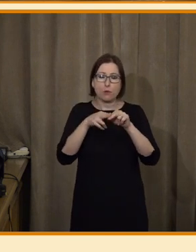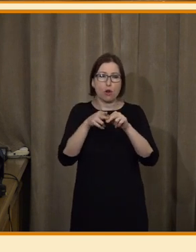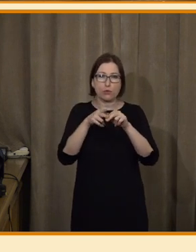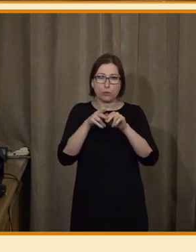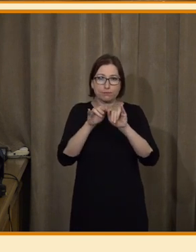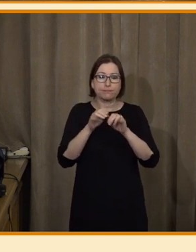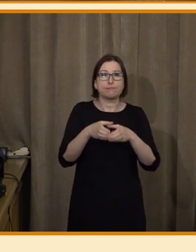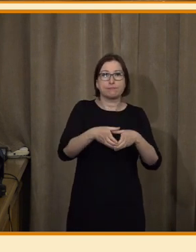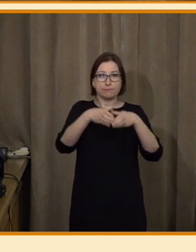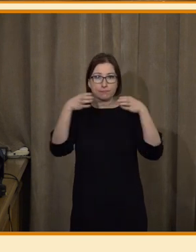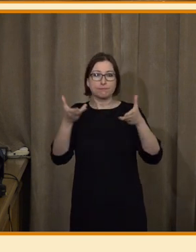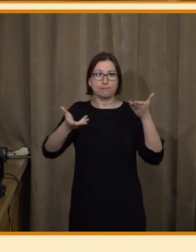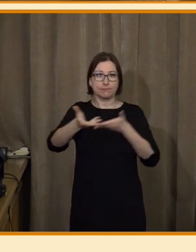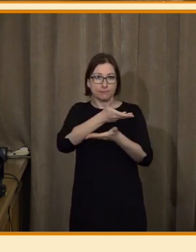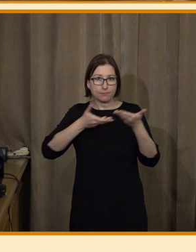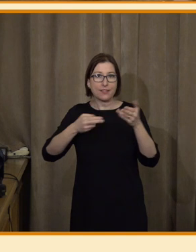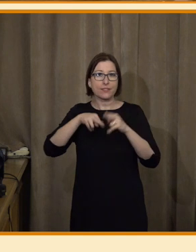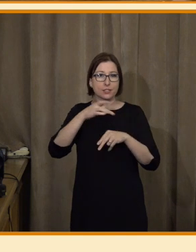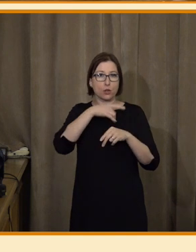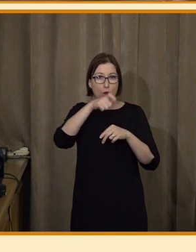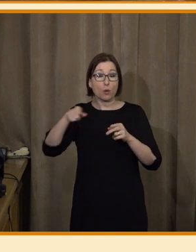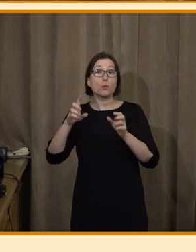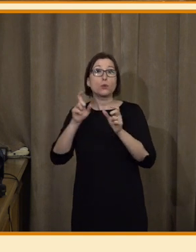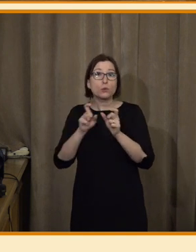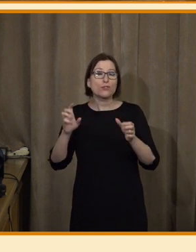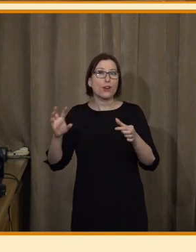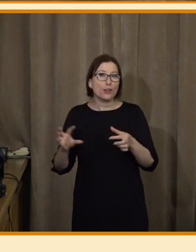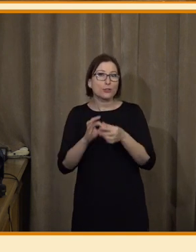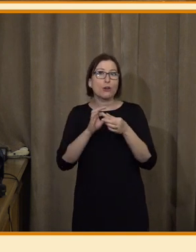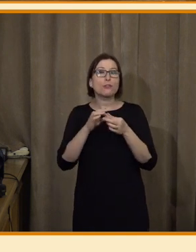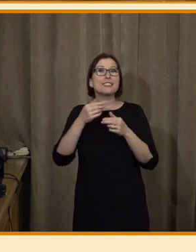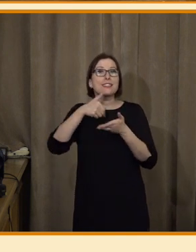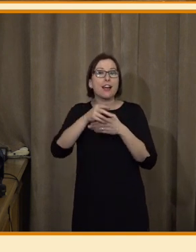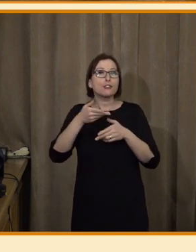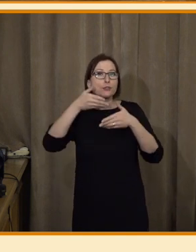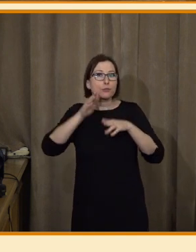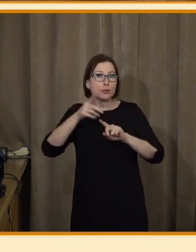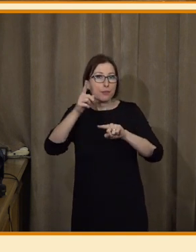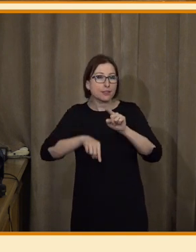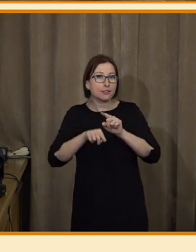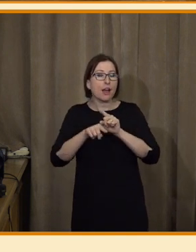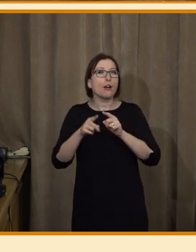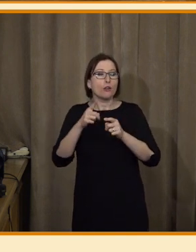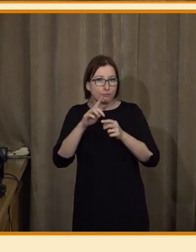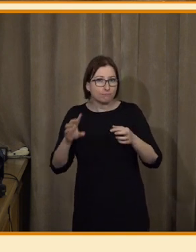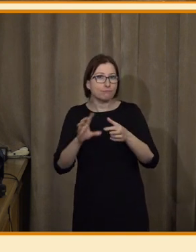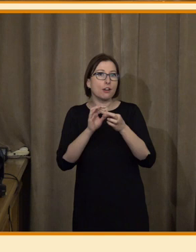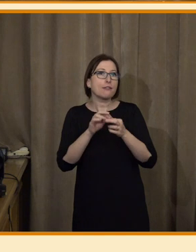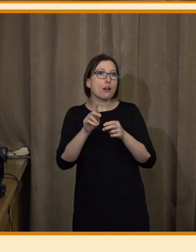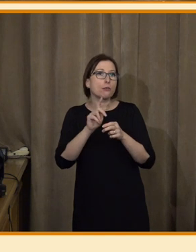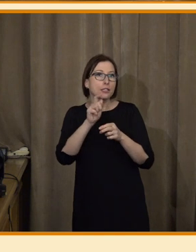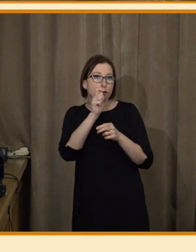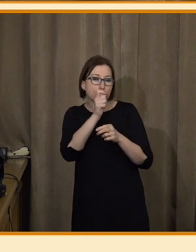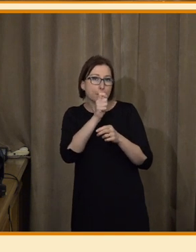dostalo na plénum, protože to bylo spojeno s dalším případem, který se právě zabýval výzvědnými